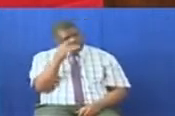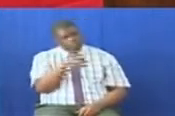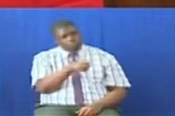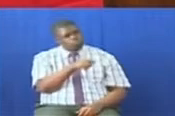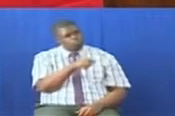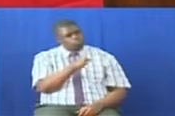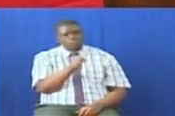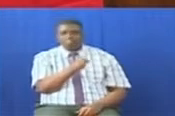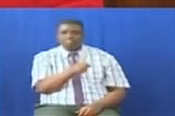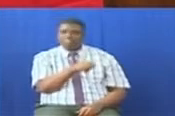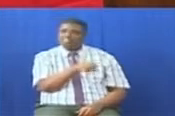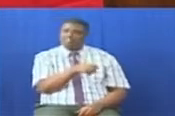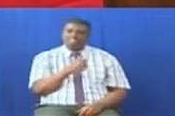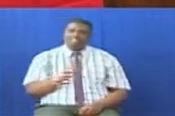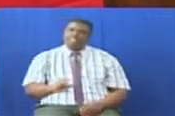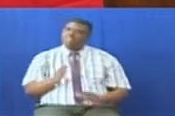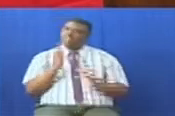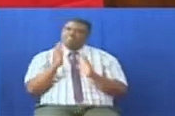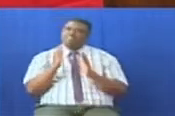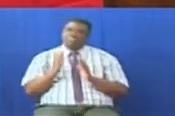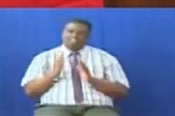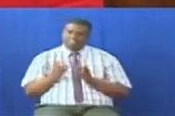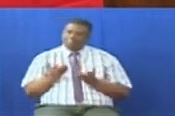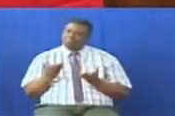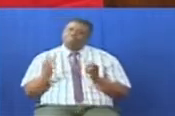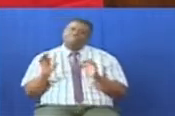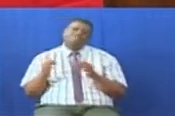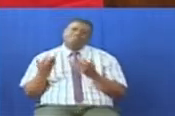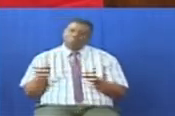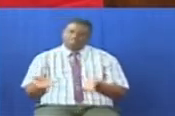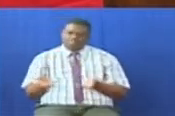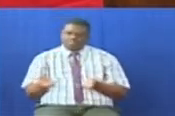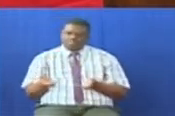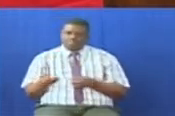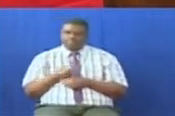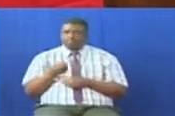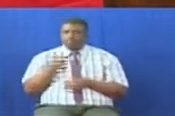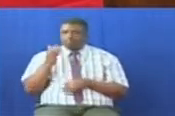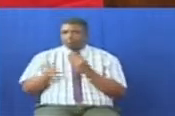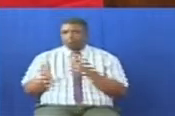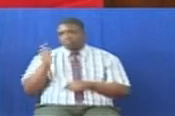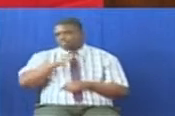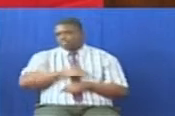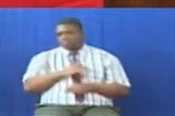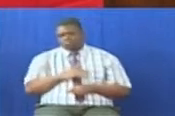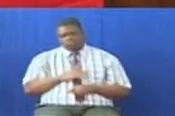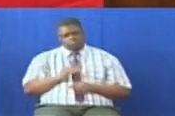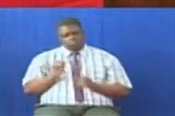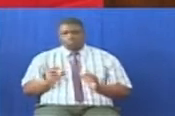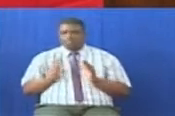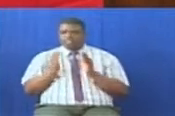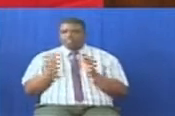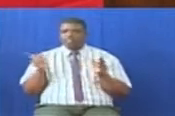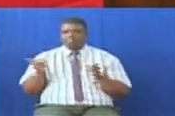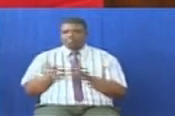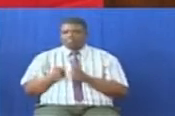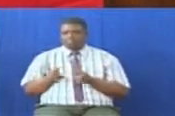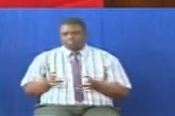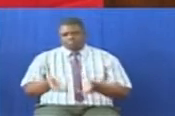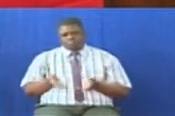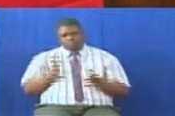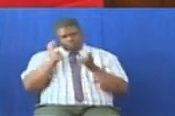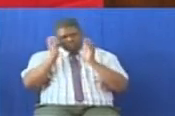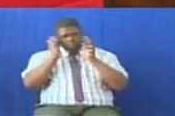mzee ataishi maisha gani? Sana sana tunapelekea tu mwisho wa siku maisha yake kwa mafupi, kwa sababu anakuwa na frustration